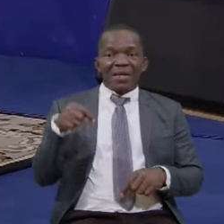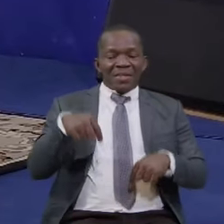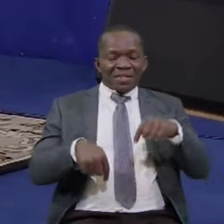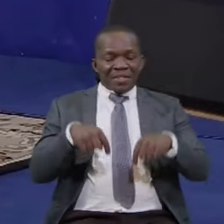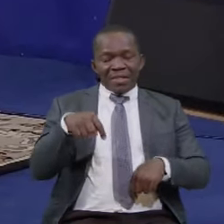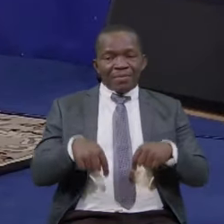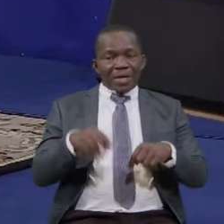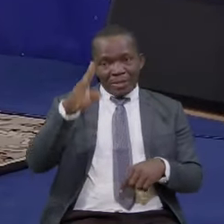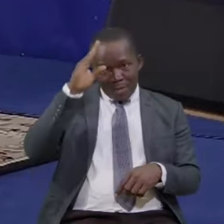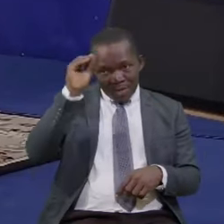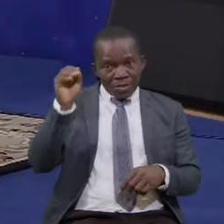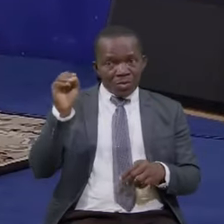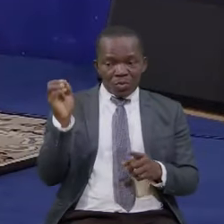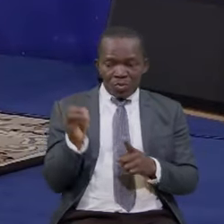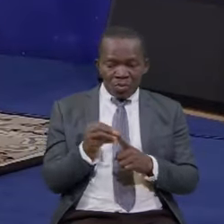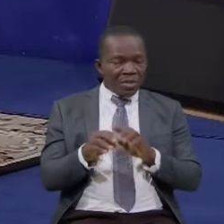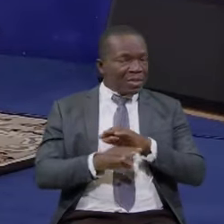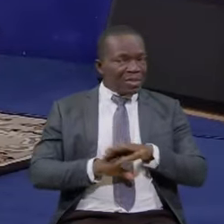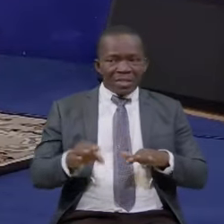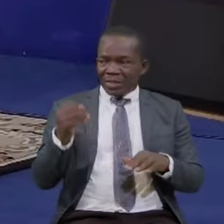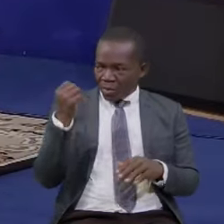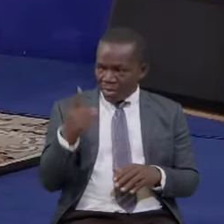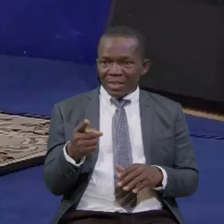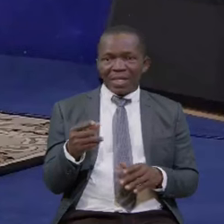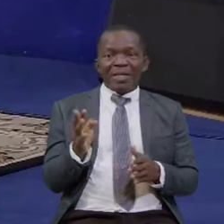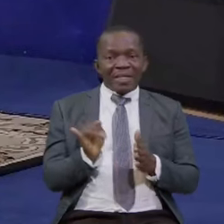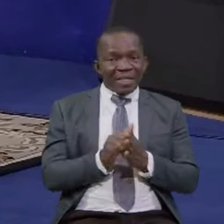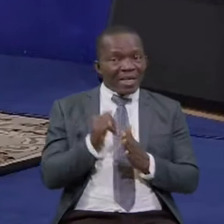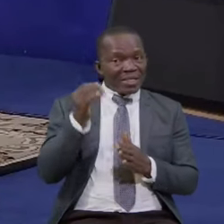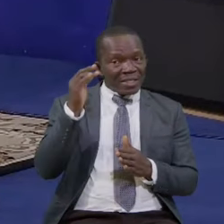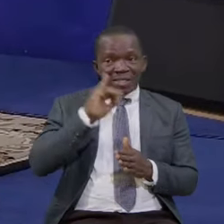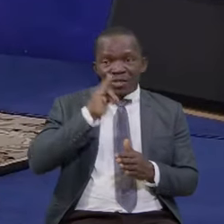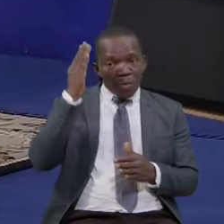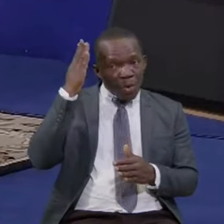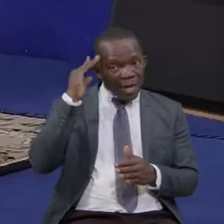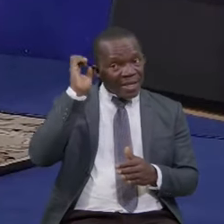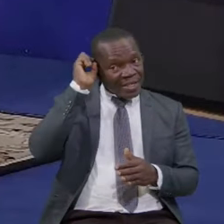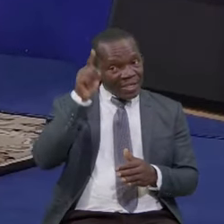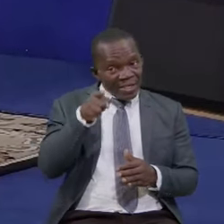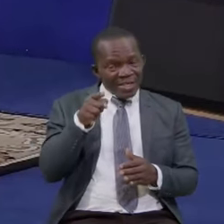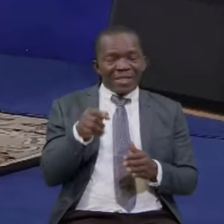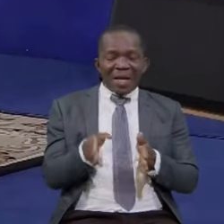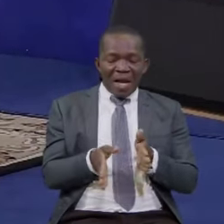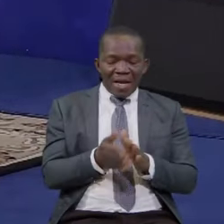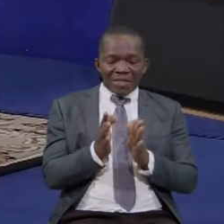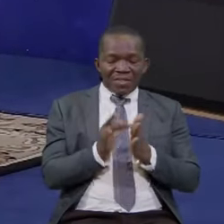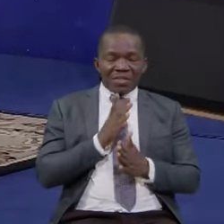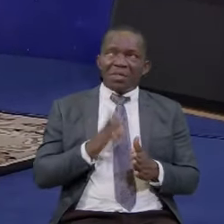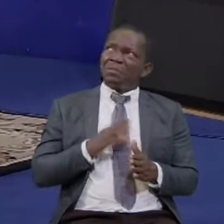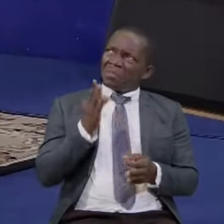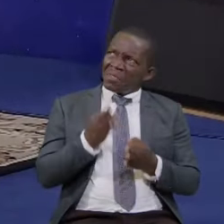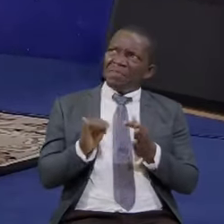voilà pourquoi les LP ont dit si c'est si tu veux tu peux nous rendre pur tu peux me